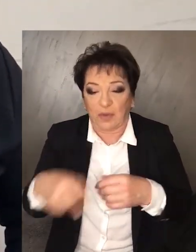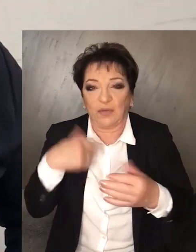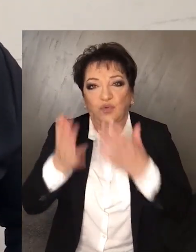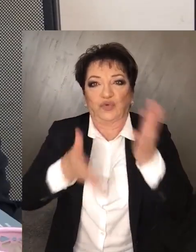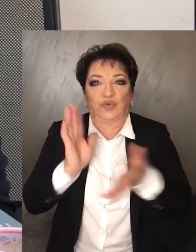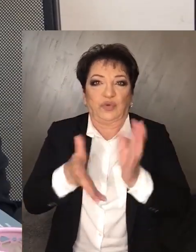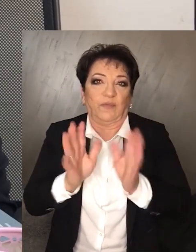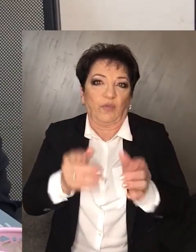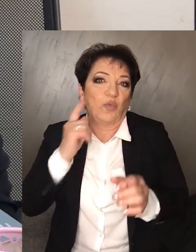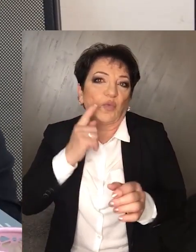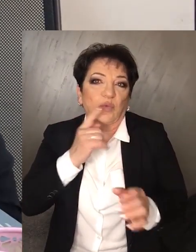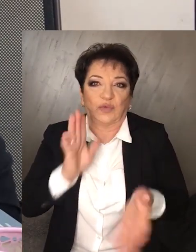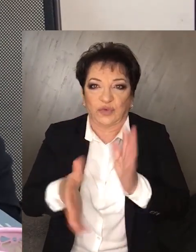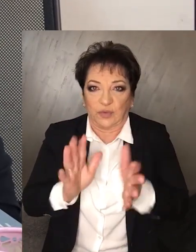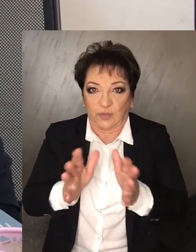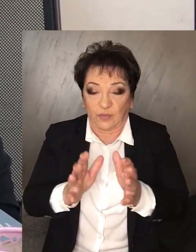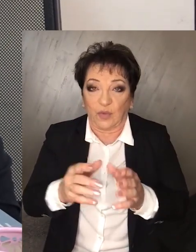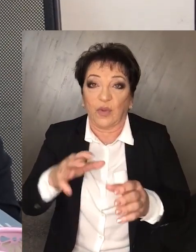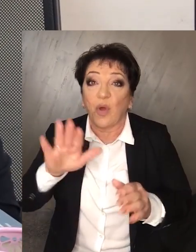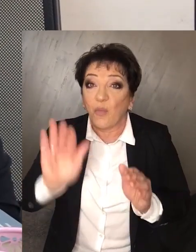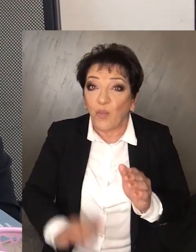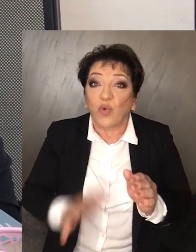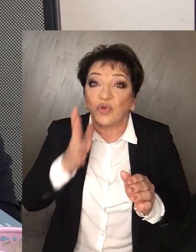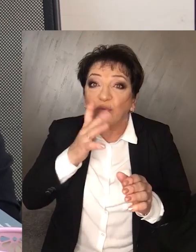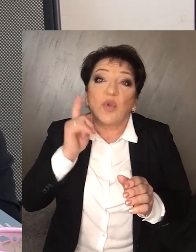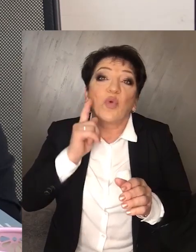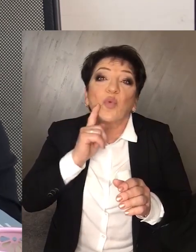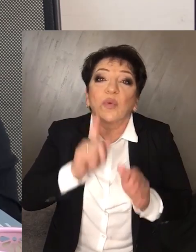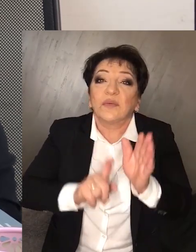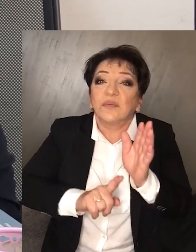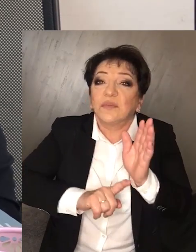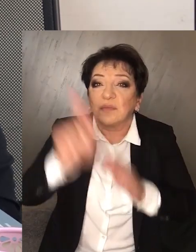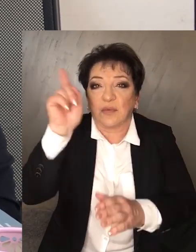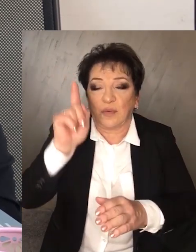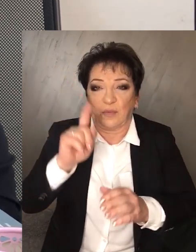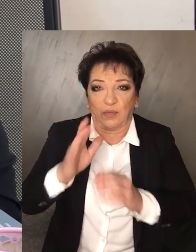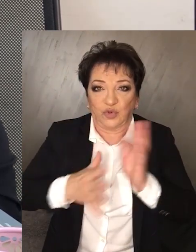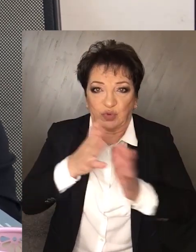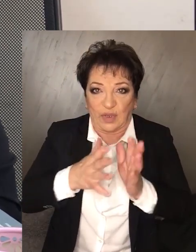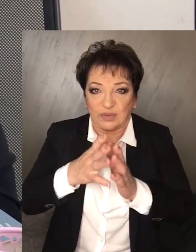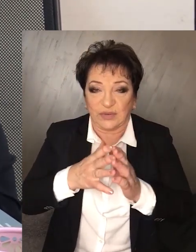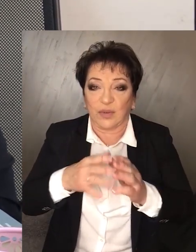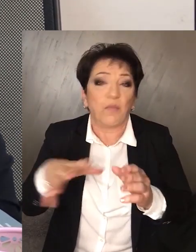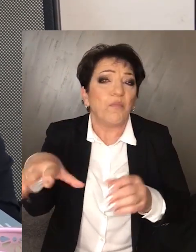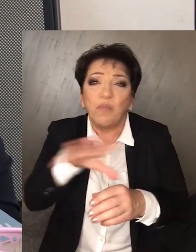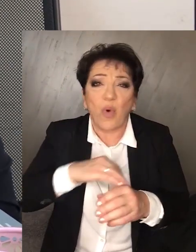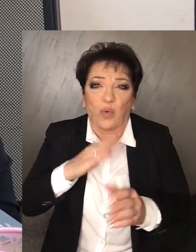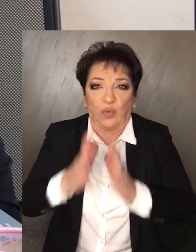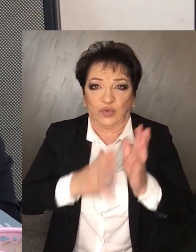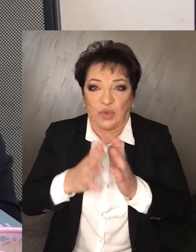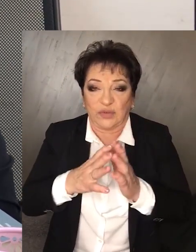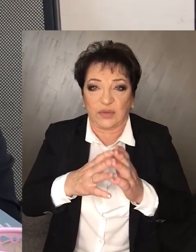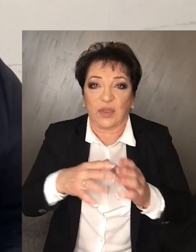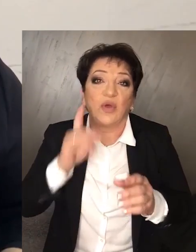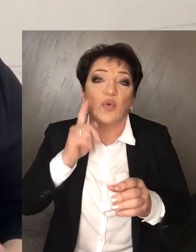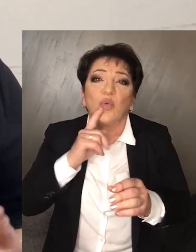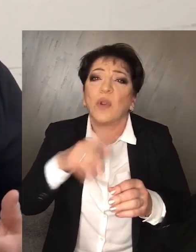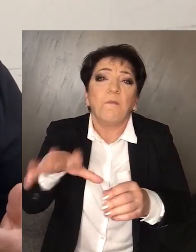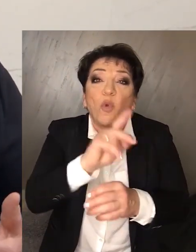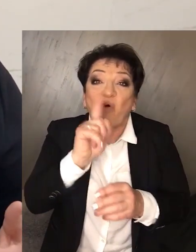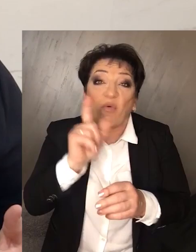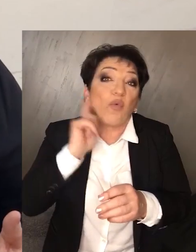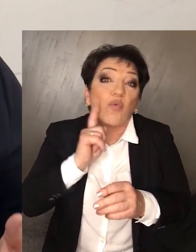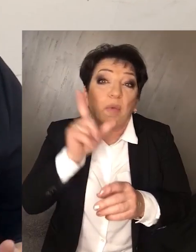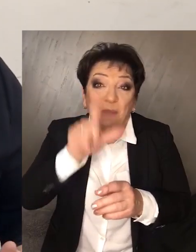ժեստերով եմ խոսել։ Ես խուլ եմ, ոնց որ խուլերն են։ Խուլերը փոքրուց խոսում են ժեստերի լեզվով։